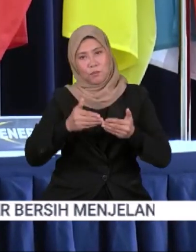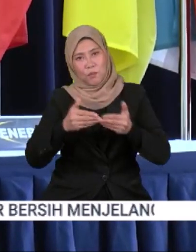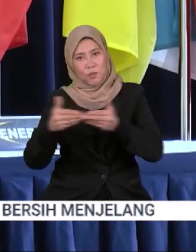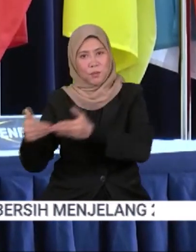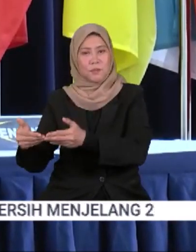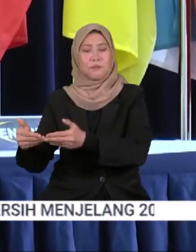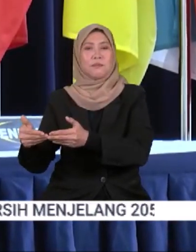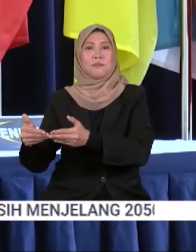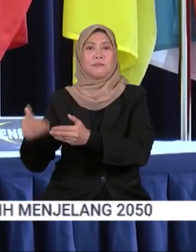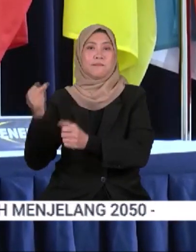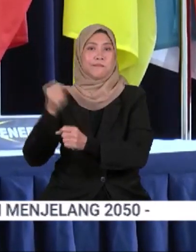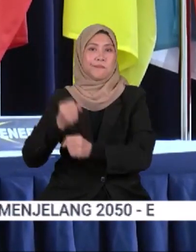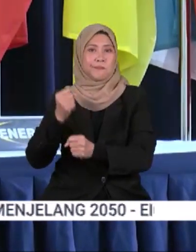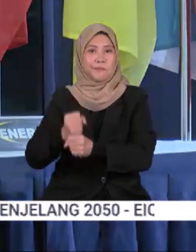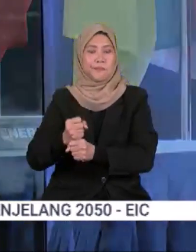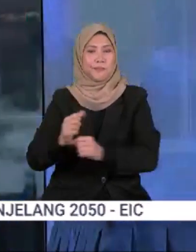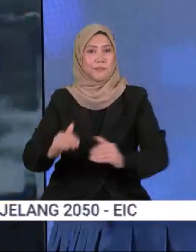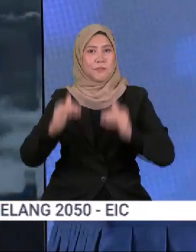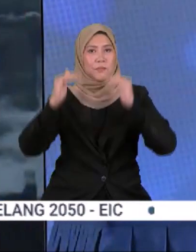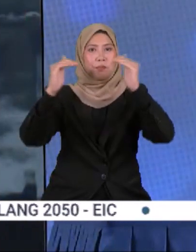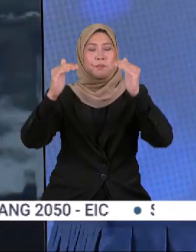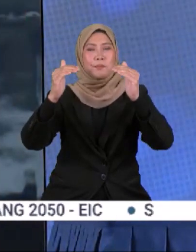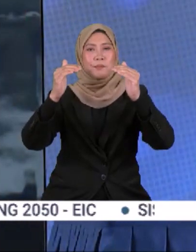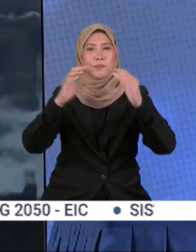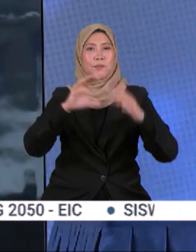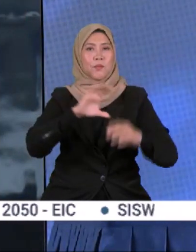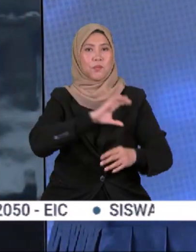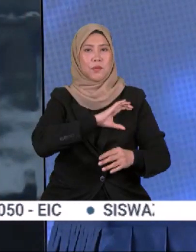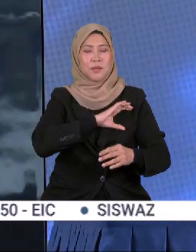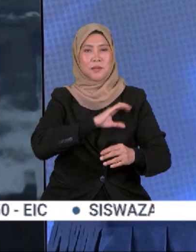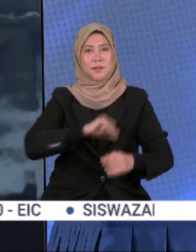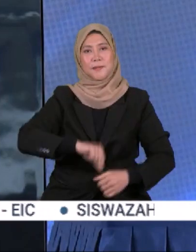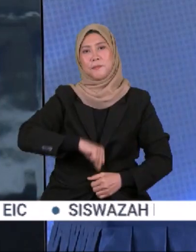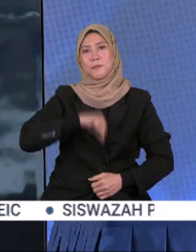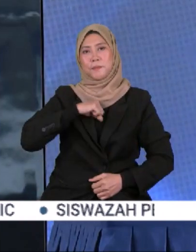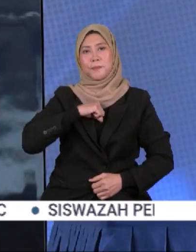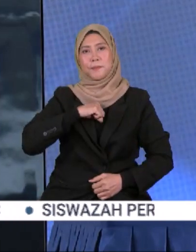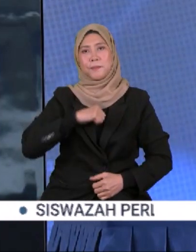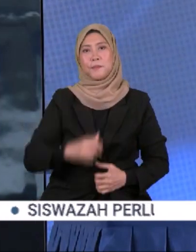agenda bagi mencapai tahap prestasi kontingen yang membanggakan.